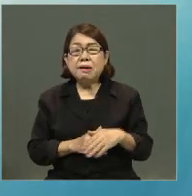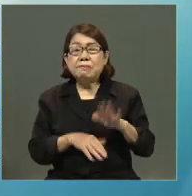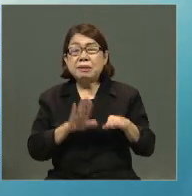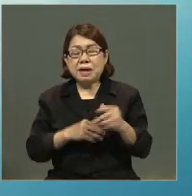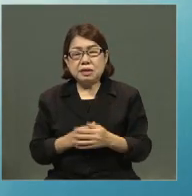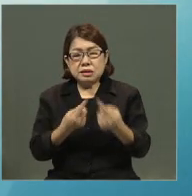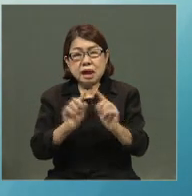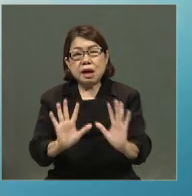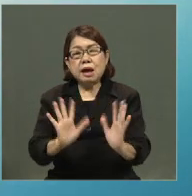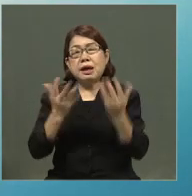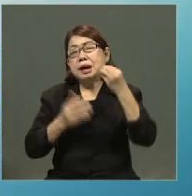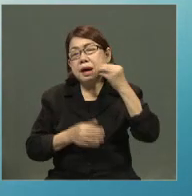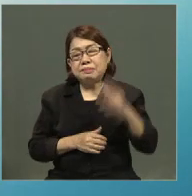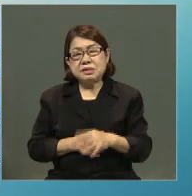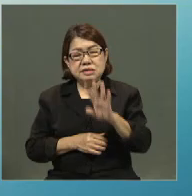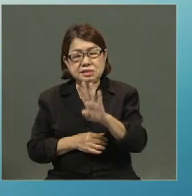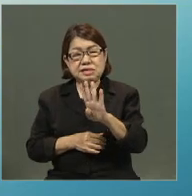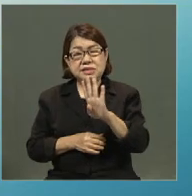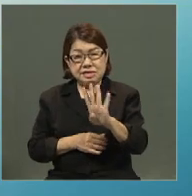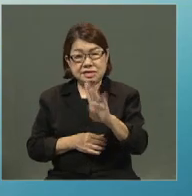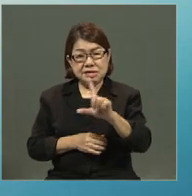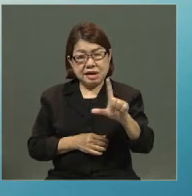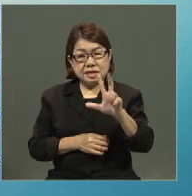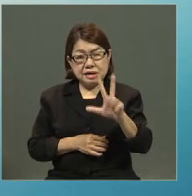รายเยอะมากๆนะครับติดกันเกือบแสนห้านะครับแล้วก็รายที่หนักก็ห้าหมื่นสี่นะครับโดยประมาณแล้วก็หายดีแล้ว4ล้าน 3